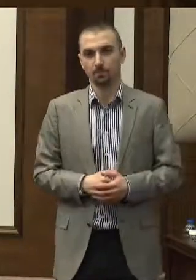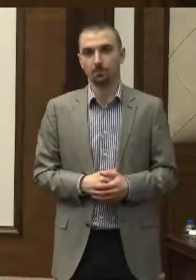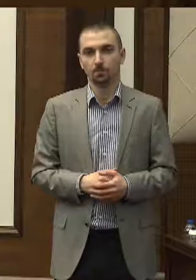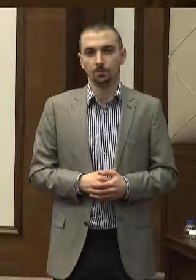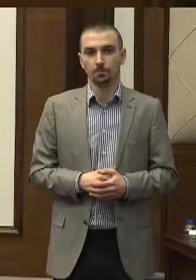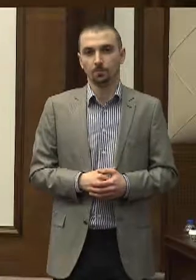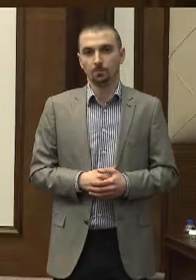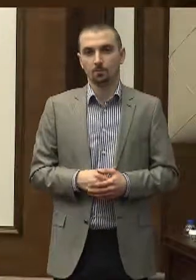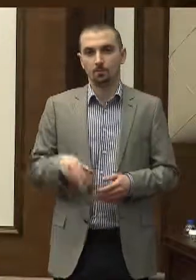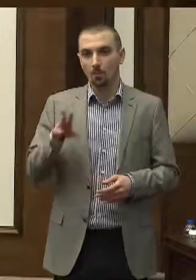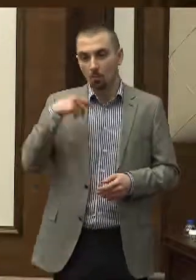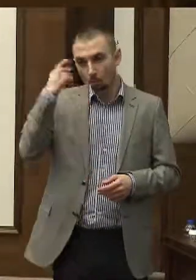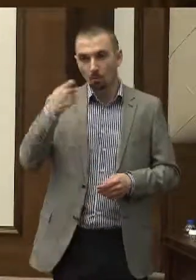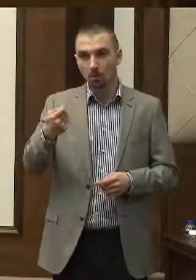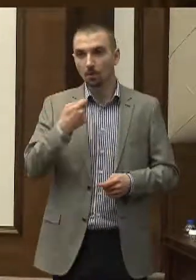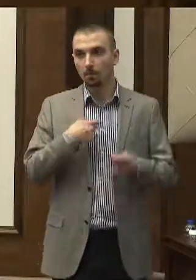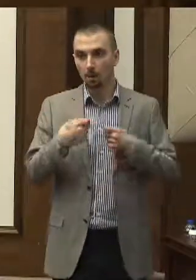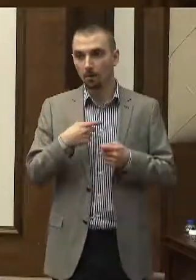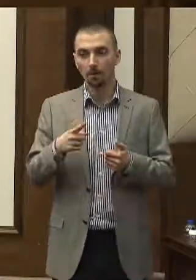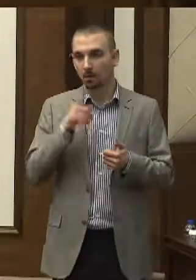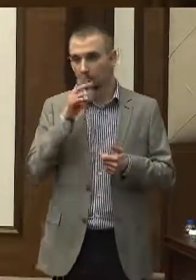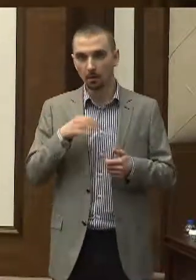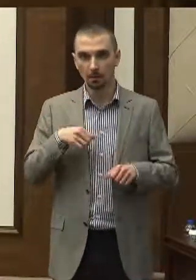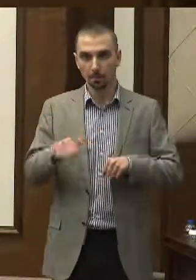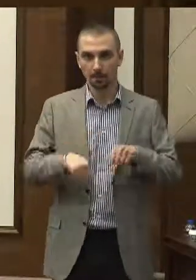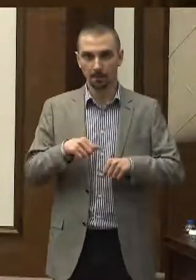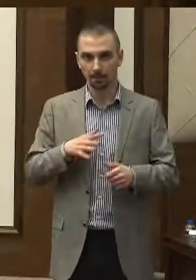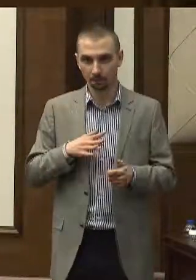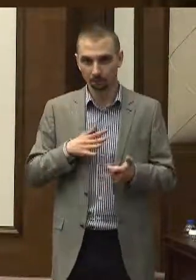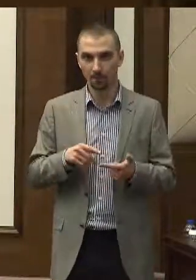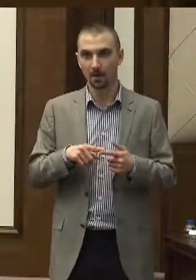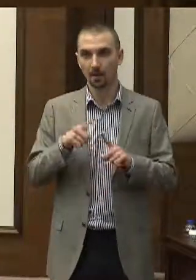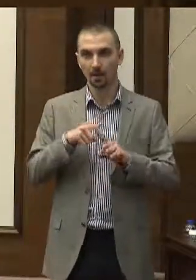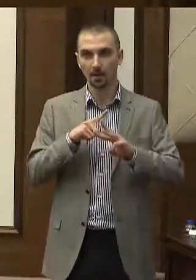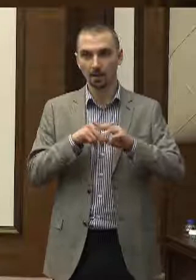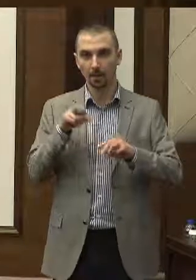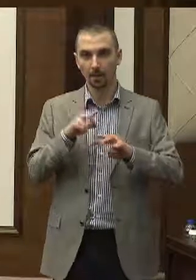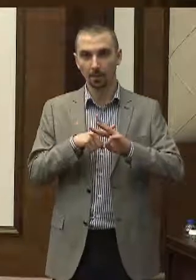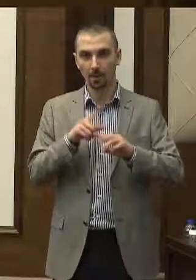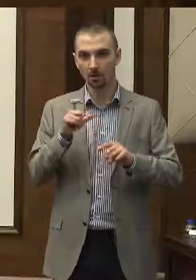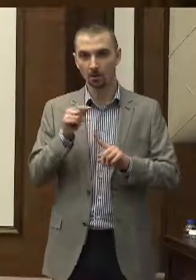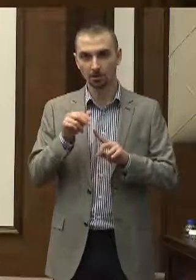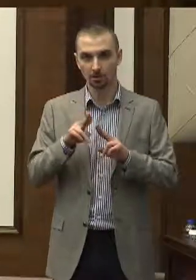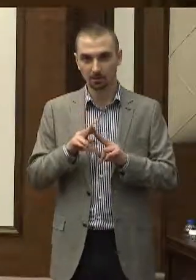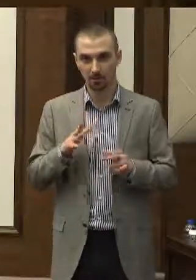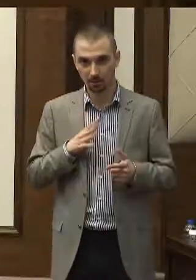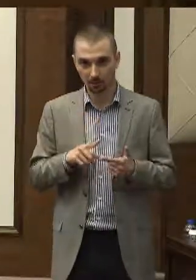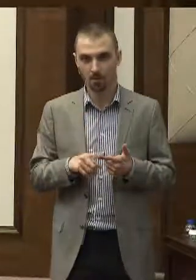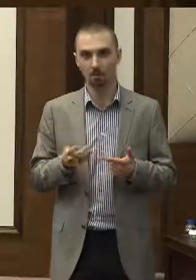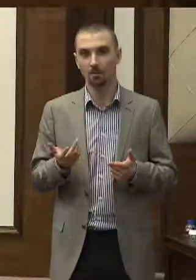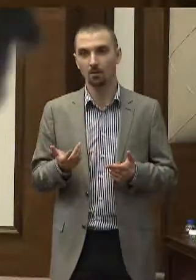Müracaat edenler söyleyeyim, Büyükçekmece Bisiklet, Tepecik Anadolu Spor, evrakları muhasebede aldılar veya